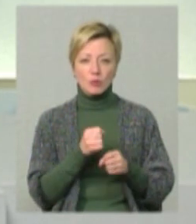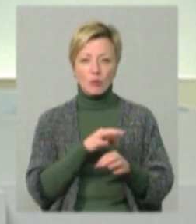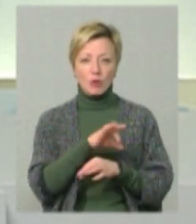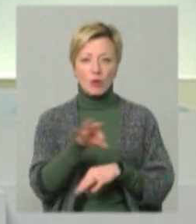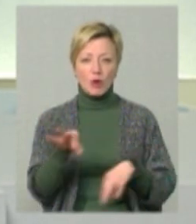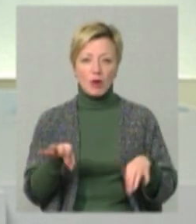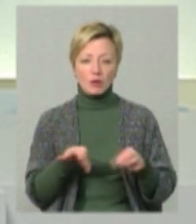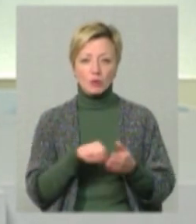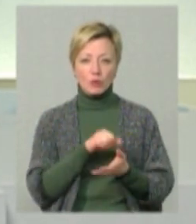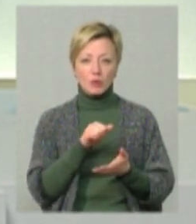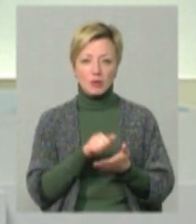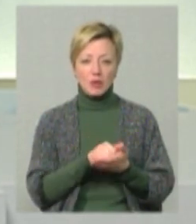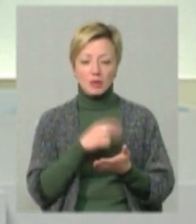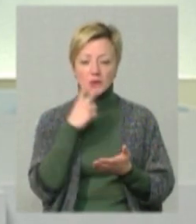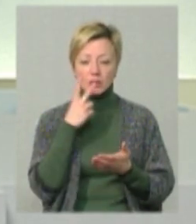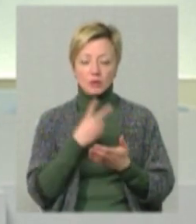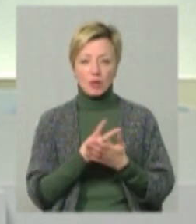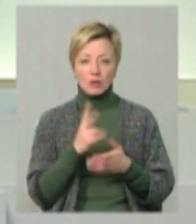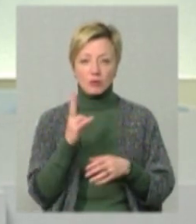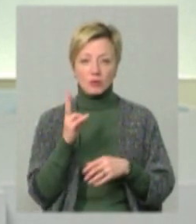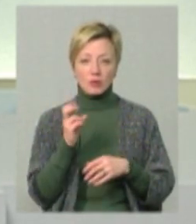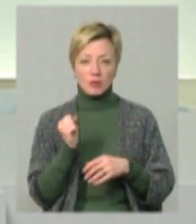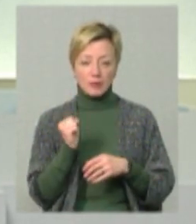розробляти проектно-кошторисні документації, зважаючи на